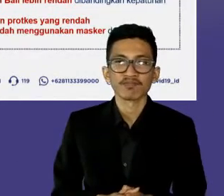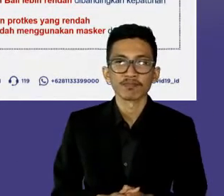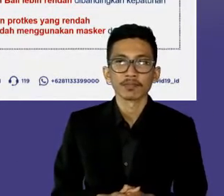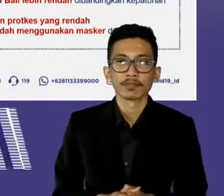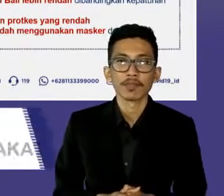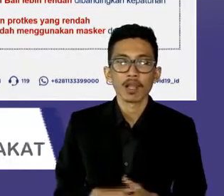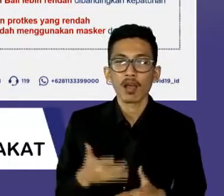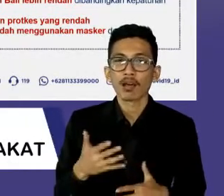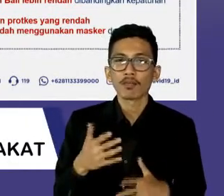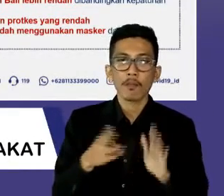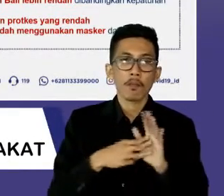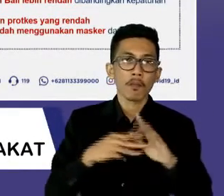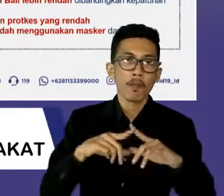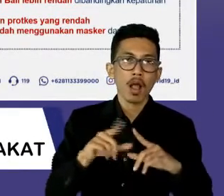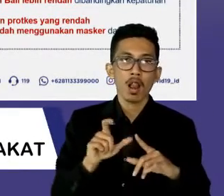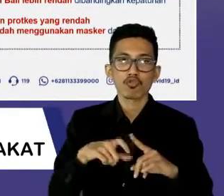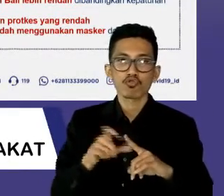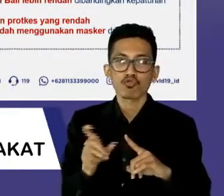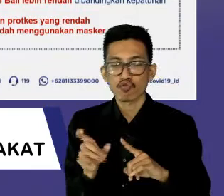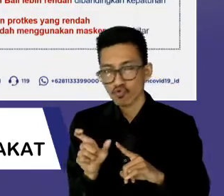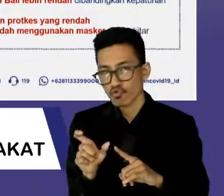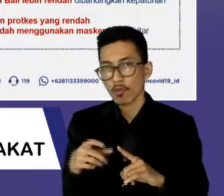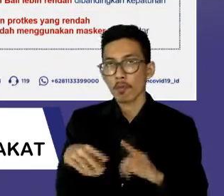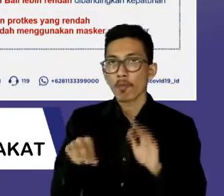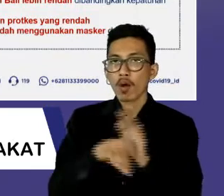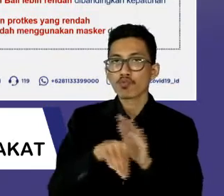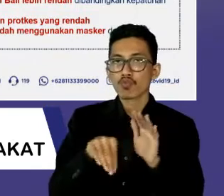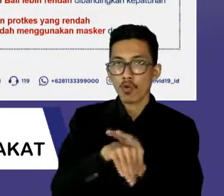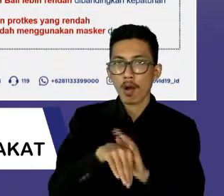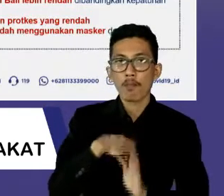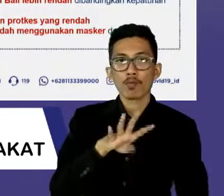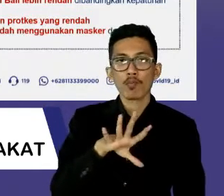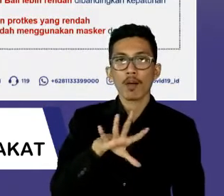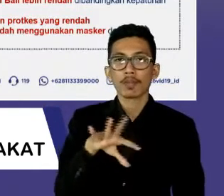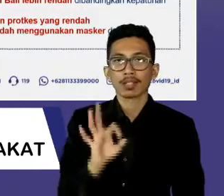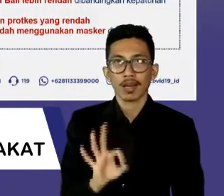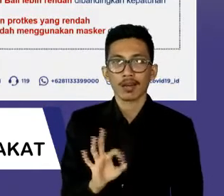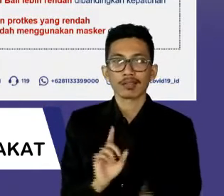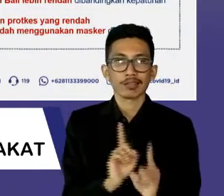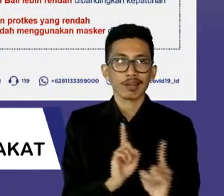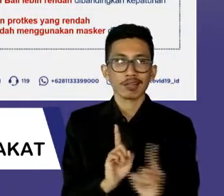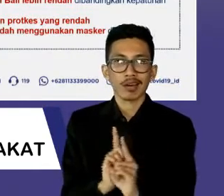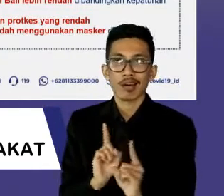ya, ada di Maluku dan Papua, ini sama di angka 45%, cuma jaga jarak ini di angka